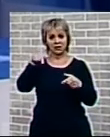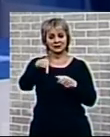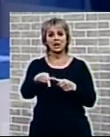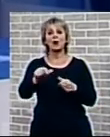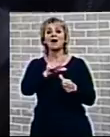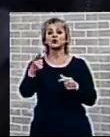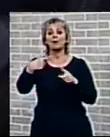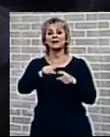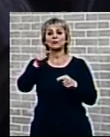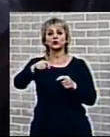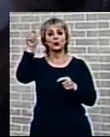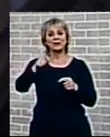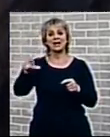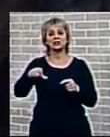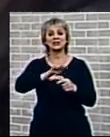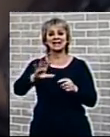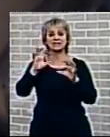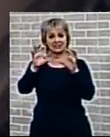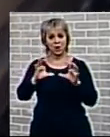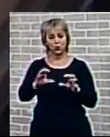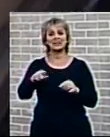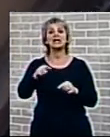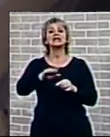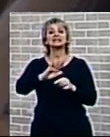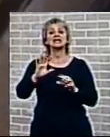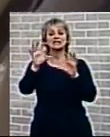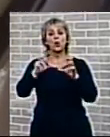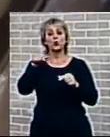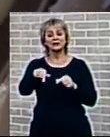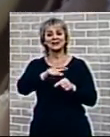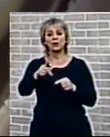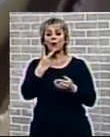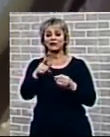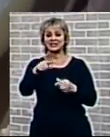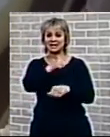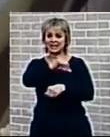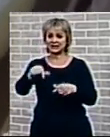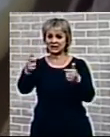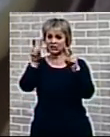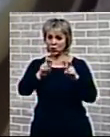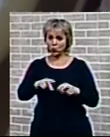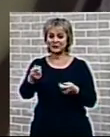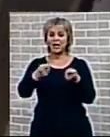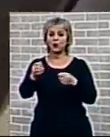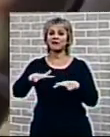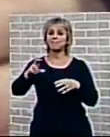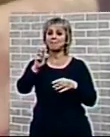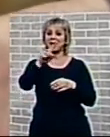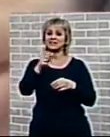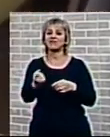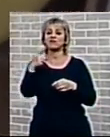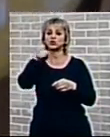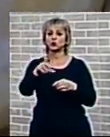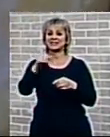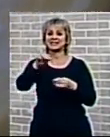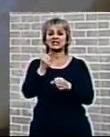А все потому, что приехали на Дон нелегально. Санкционную запрещенку таможенники обнаружили на ростовской торговой базе. Выяснилось, что